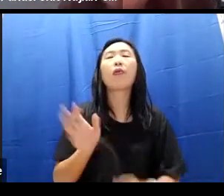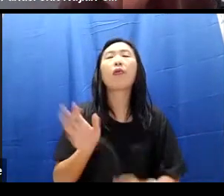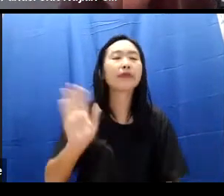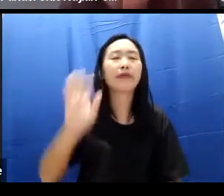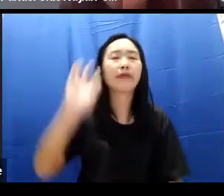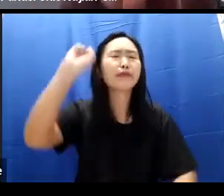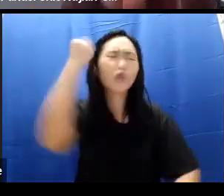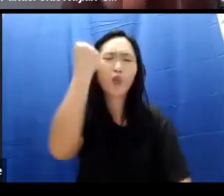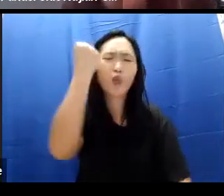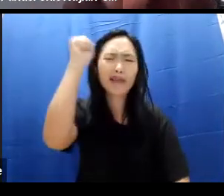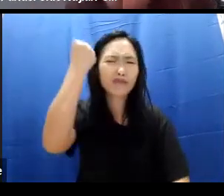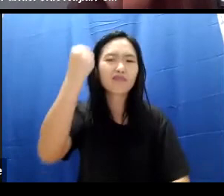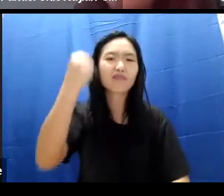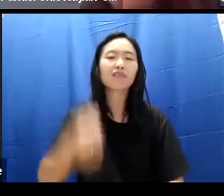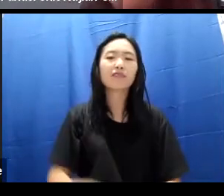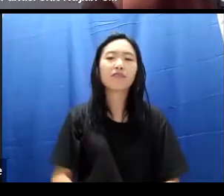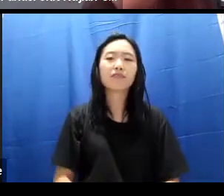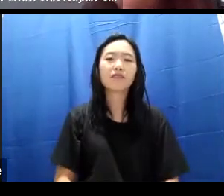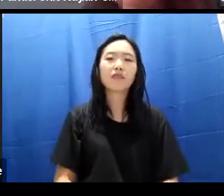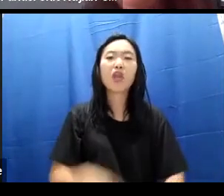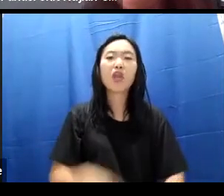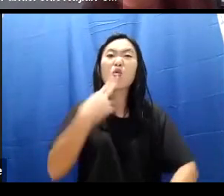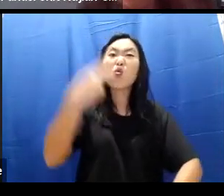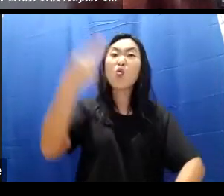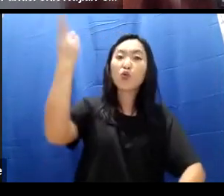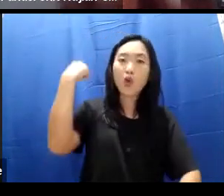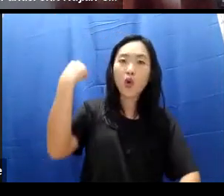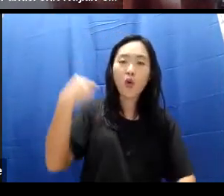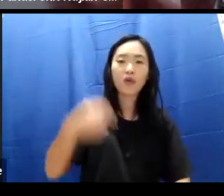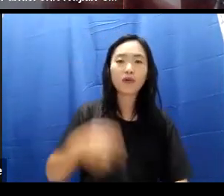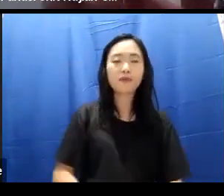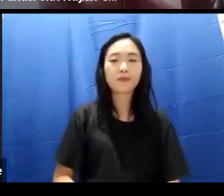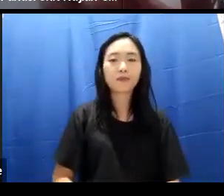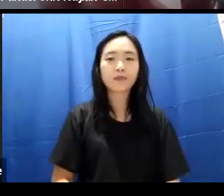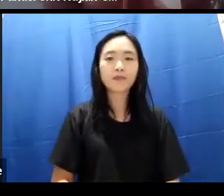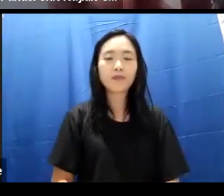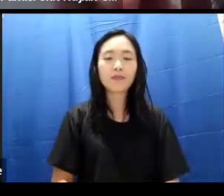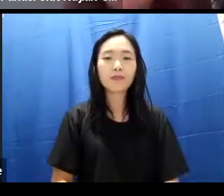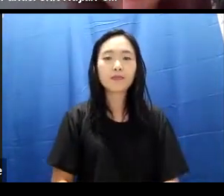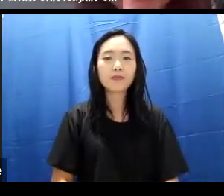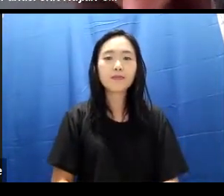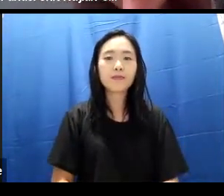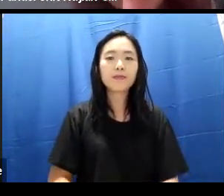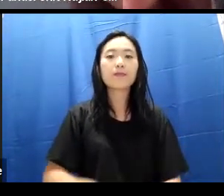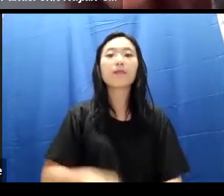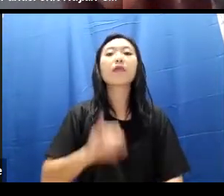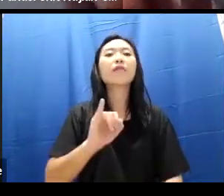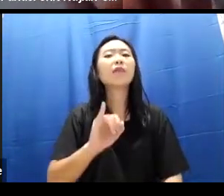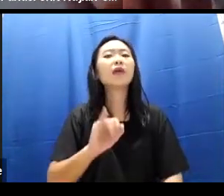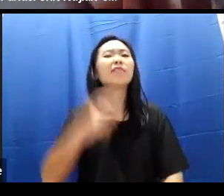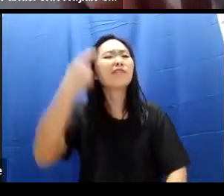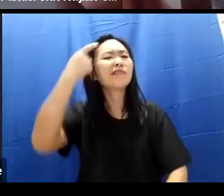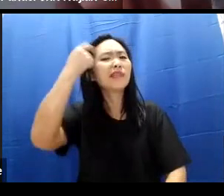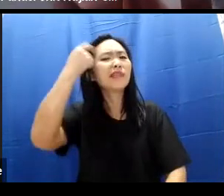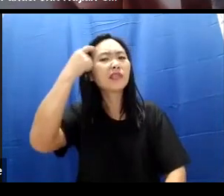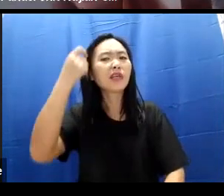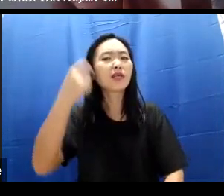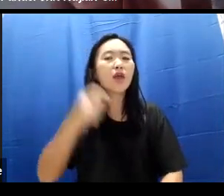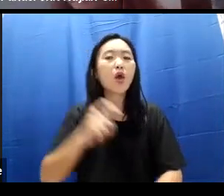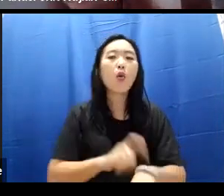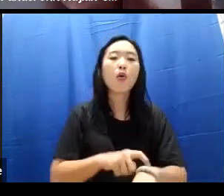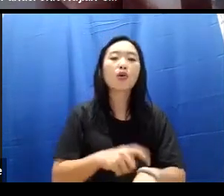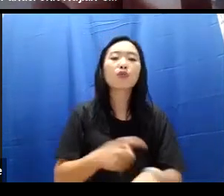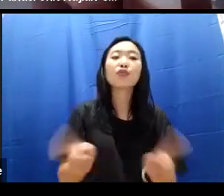Meskipun konvensional tapi perannya strategis gitu. Itu saya kira akhirnya di ketika saya menjadi aktivis